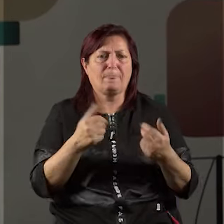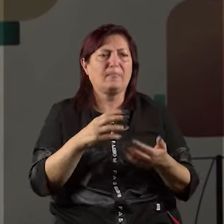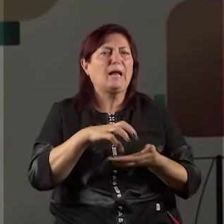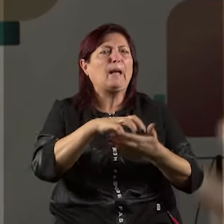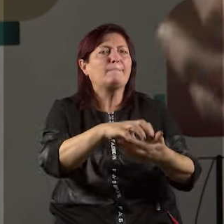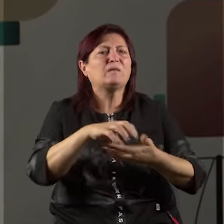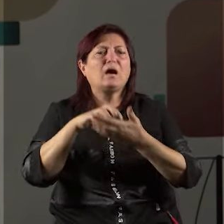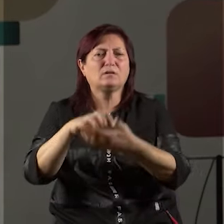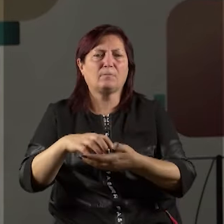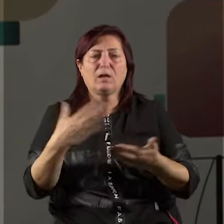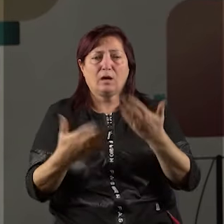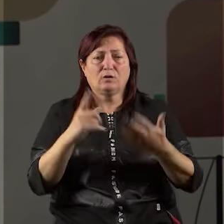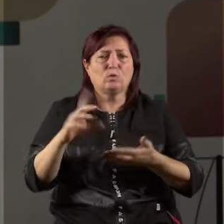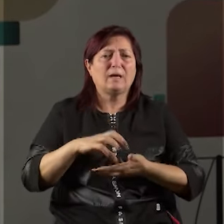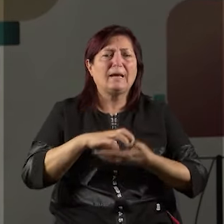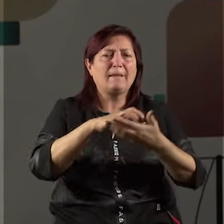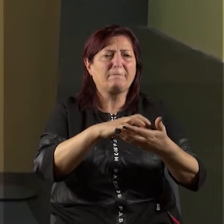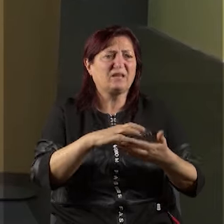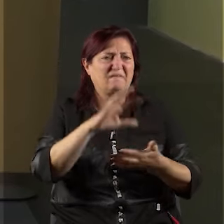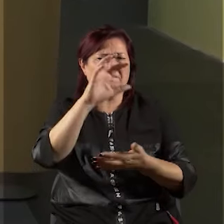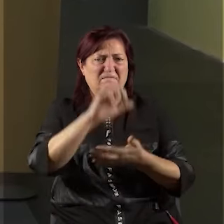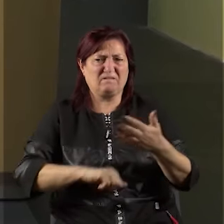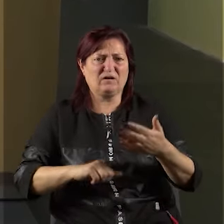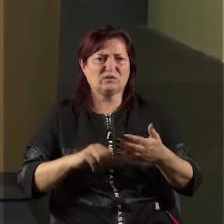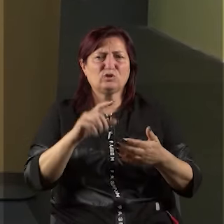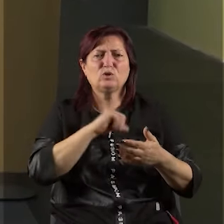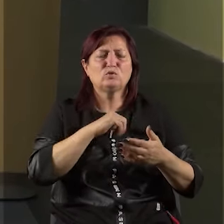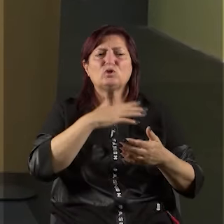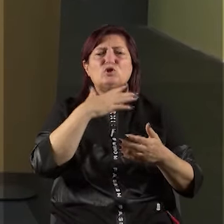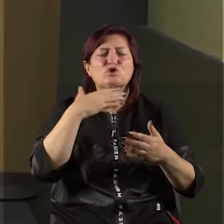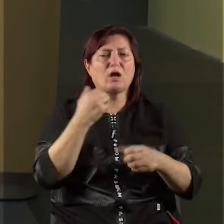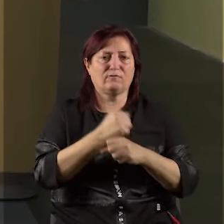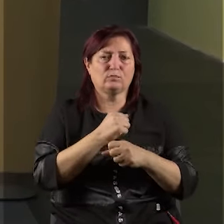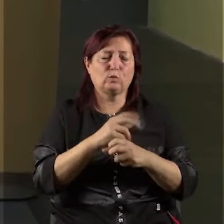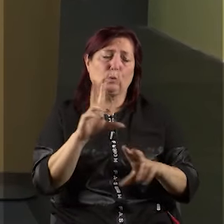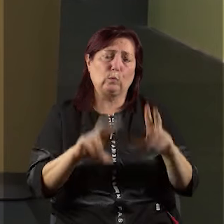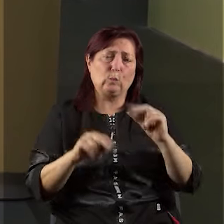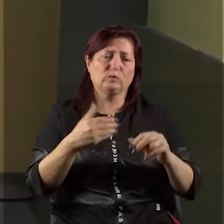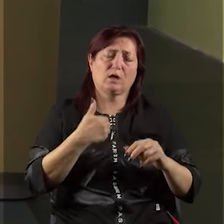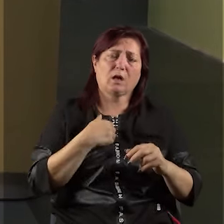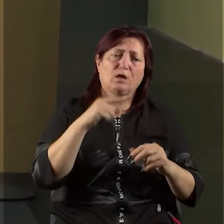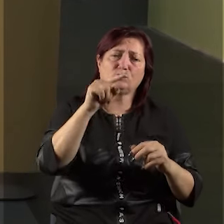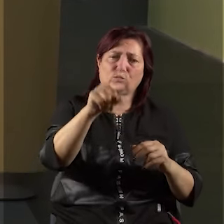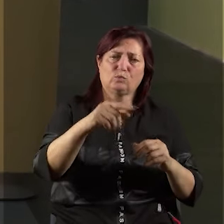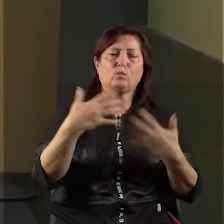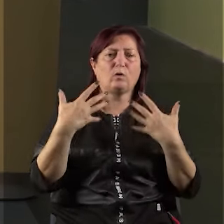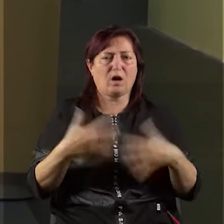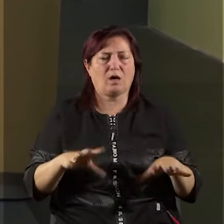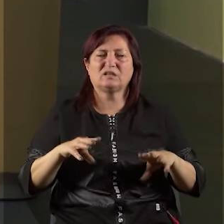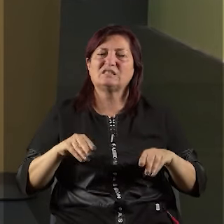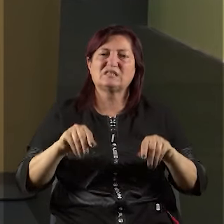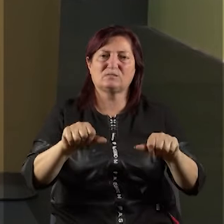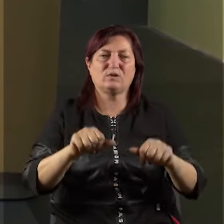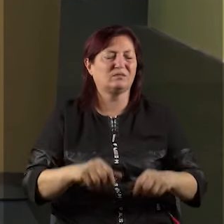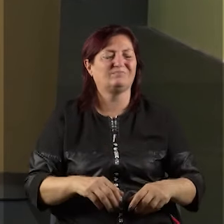են, բայց եթե հիմնադրամը իր վերսնի գրողներության շատ ֆունկցիաներ, իրոք գուցե ես եւ դուք էլ ասենք, թե արդեն դերը սպառել է գրողներությանը։